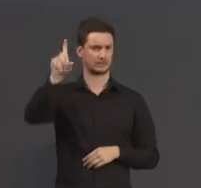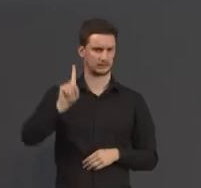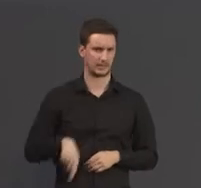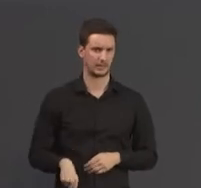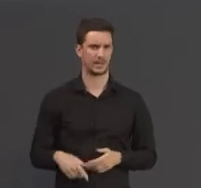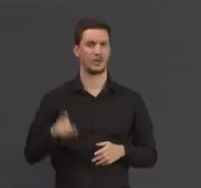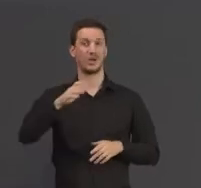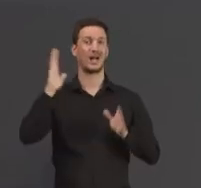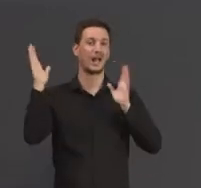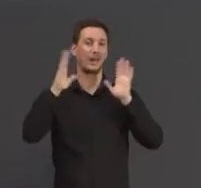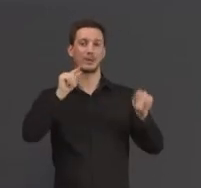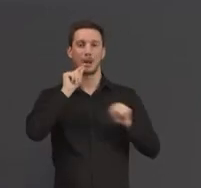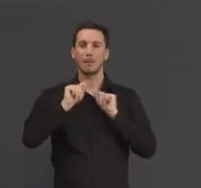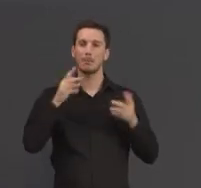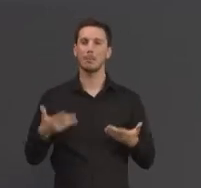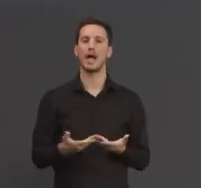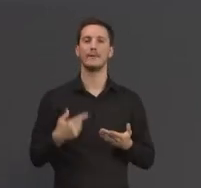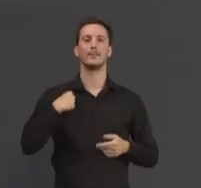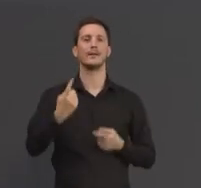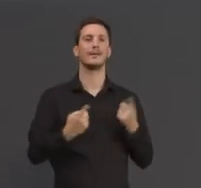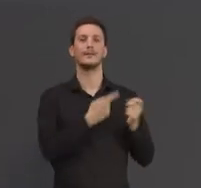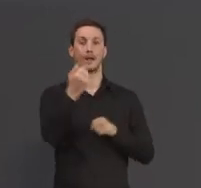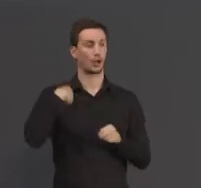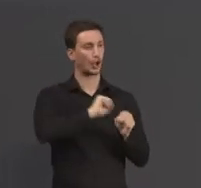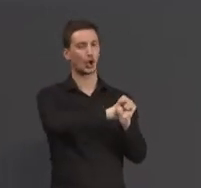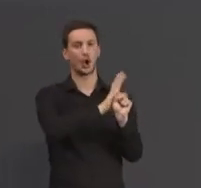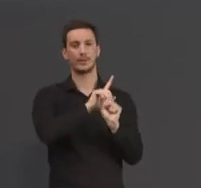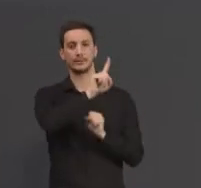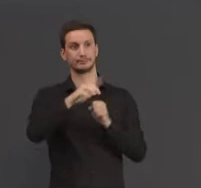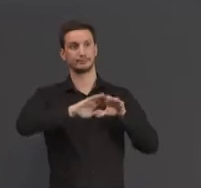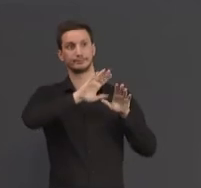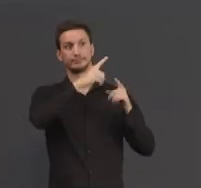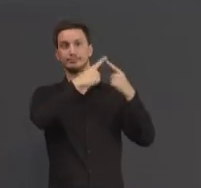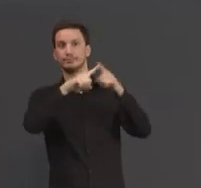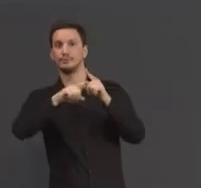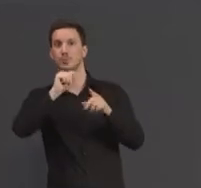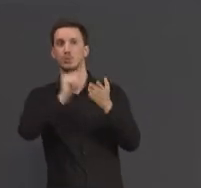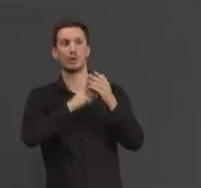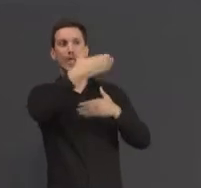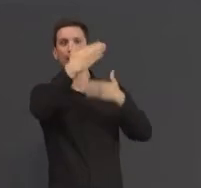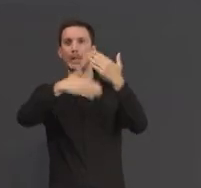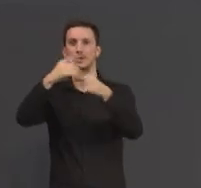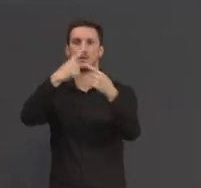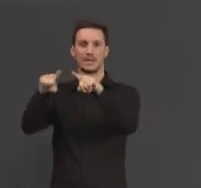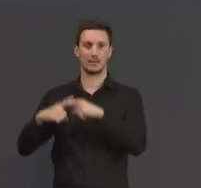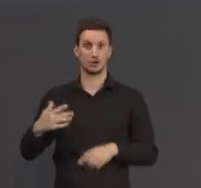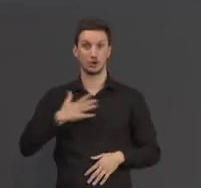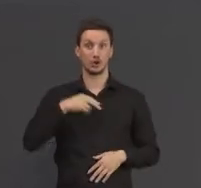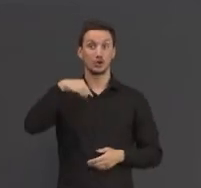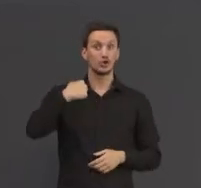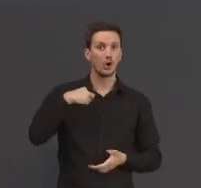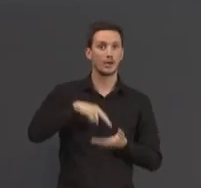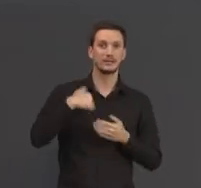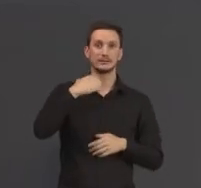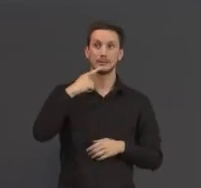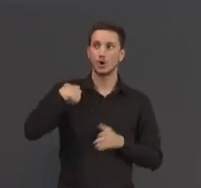on durant la pandèmia hi va haver onades de Covid en diferents moments, diferents restriccions, i jo havia d'estar pendent de